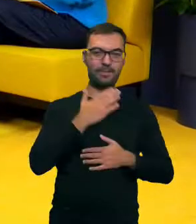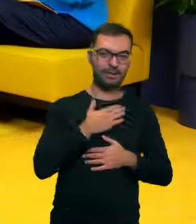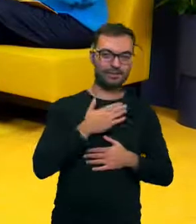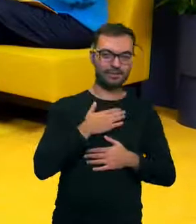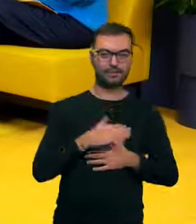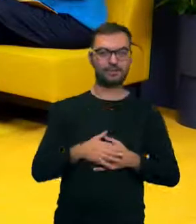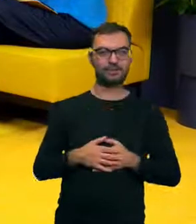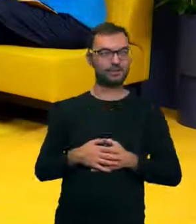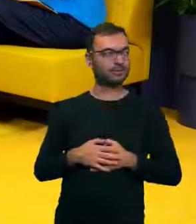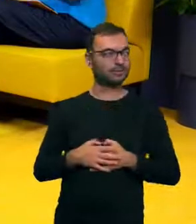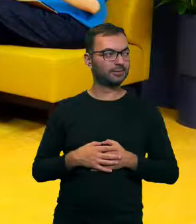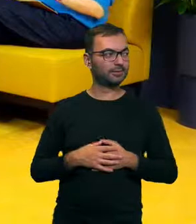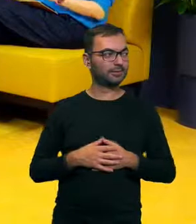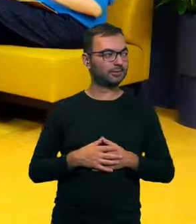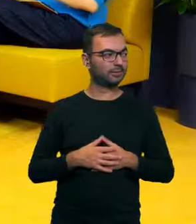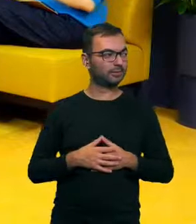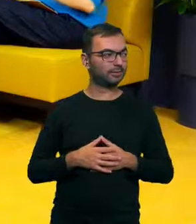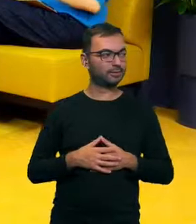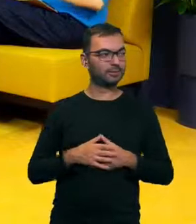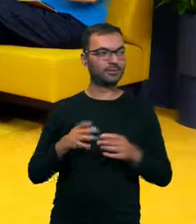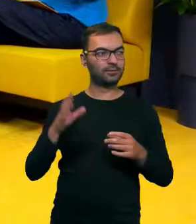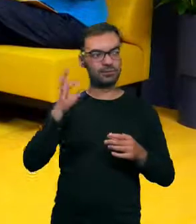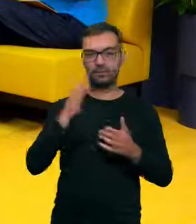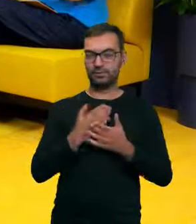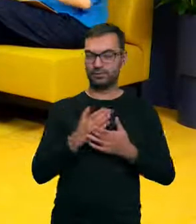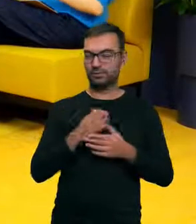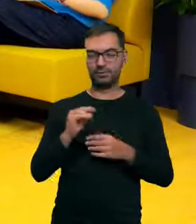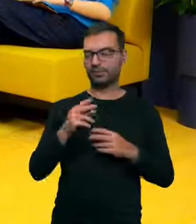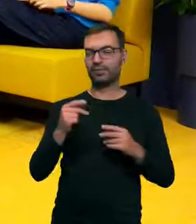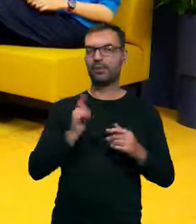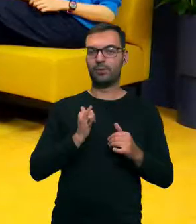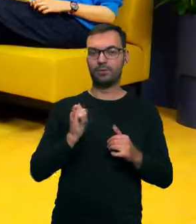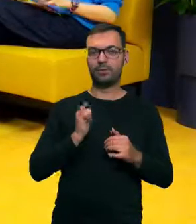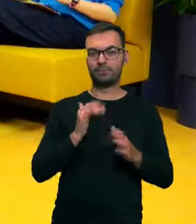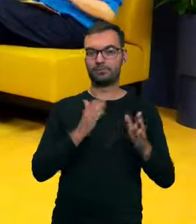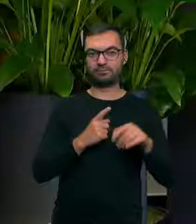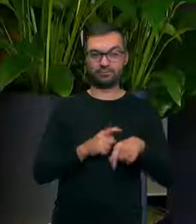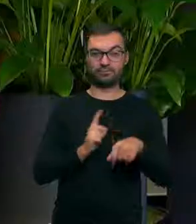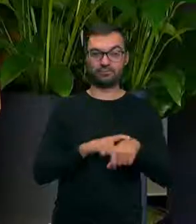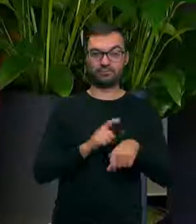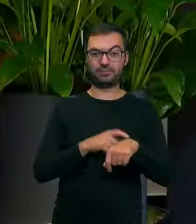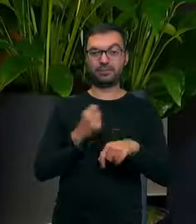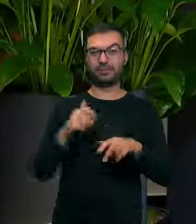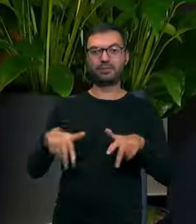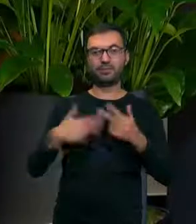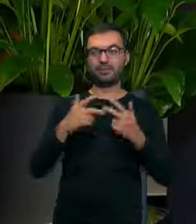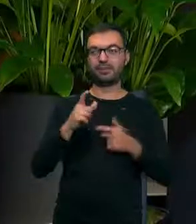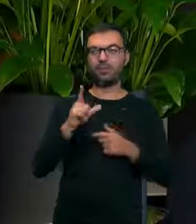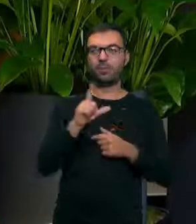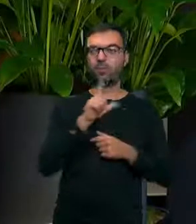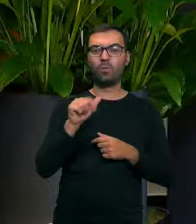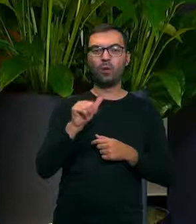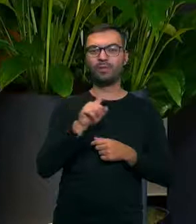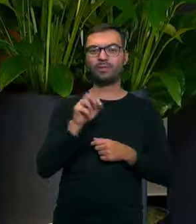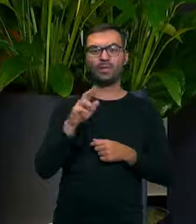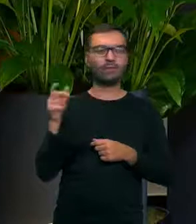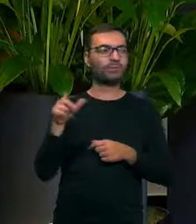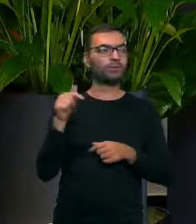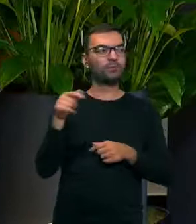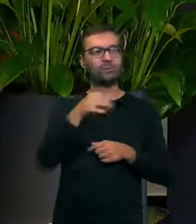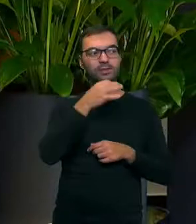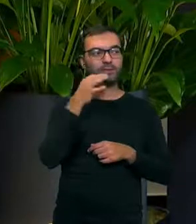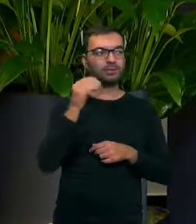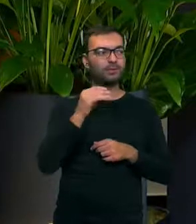połączenie dalej. Mówisz już? Tak. Nie, jeszcze halo, nie, halo, ale baza. Ja już muszę być powoli przygotowana, bo niedługo będzie się z nami łączył Cezary Łazarewicz, ale jeszcze muszę